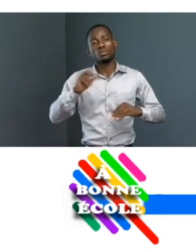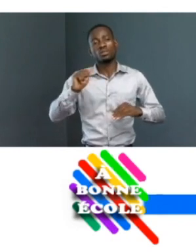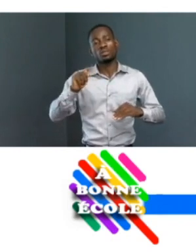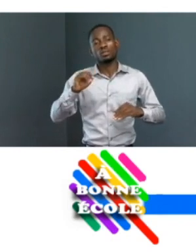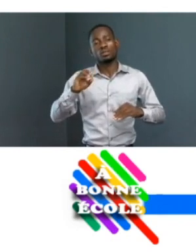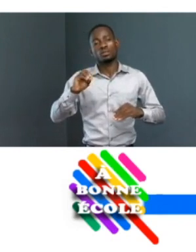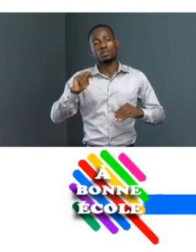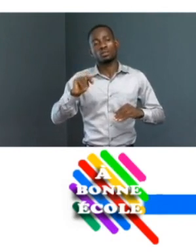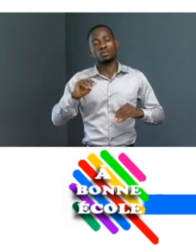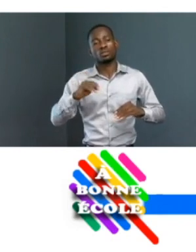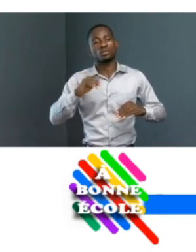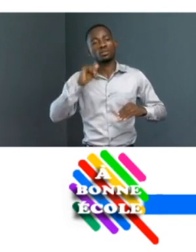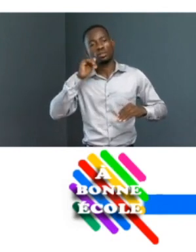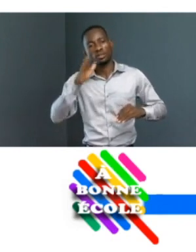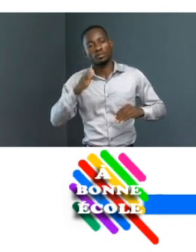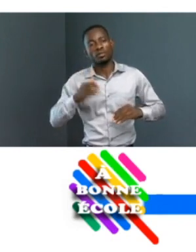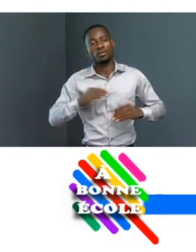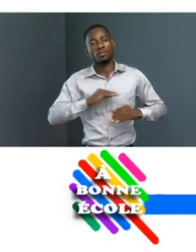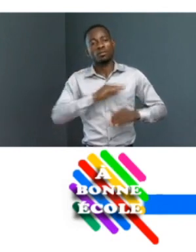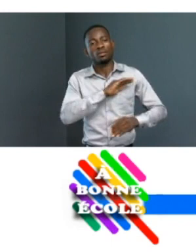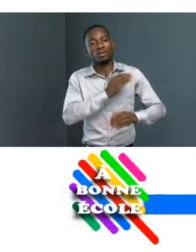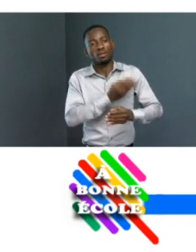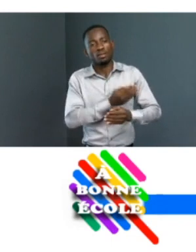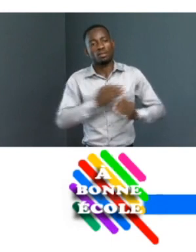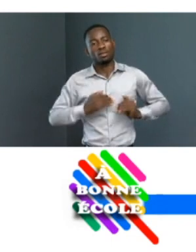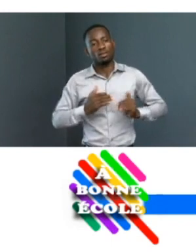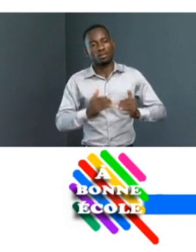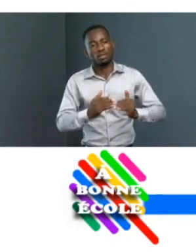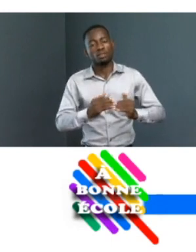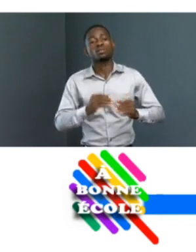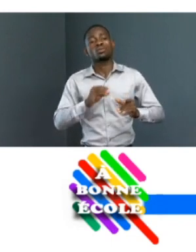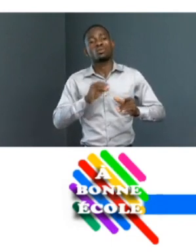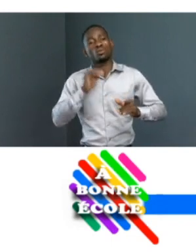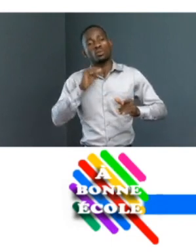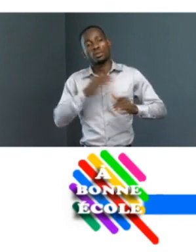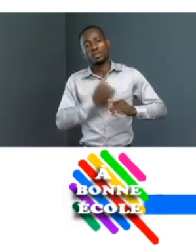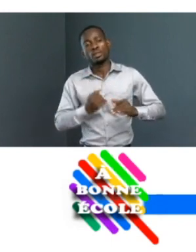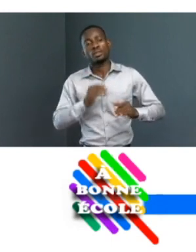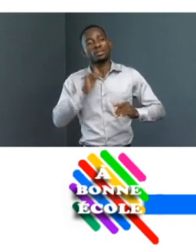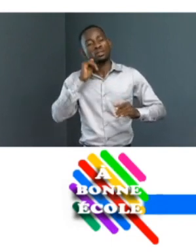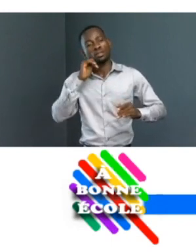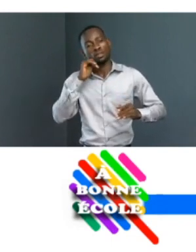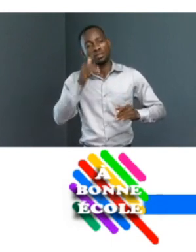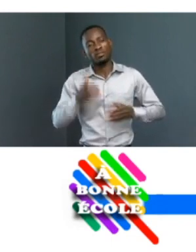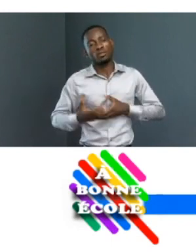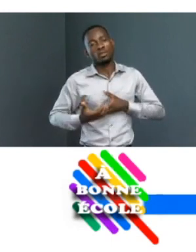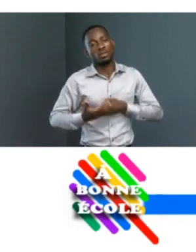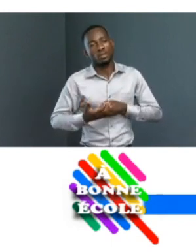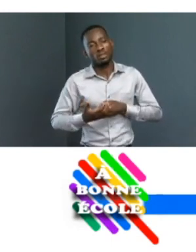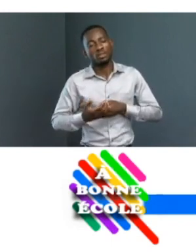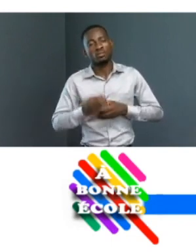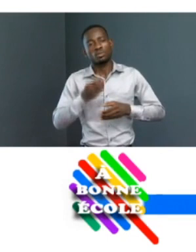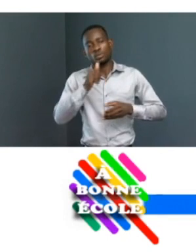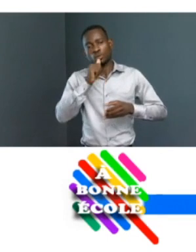et des femmes allaitantes. Donc, c'est une ration qui doit être pauvre en protéines et en